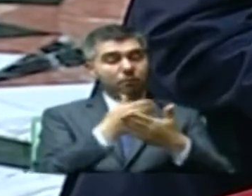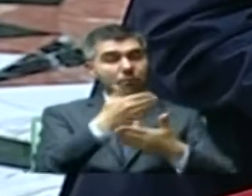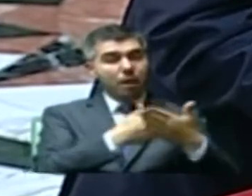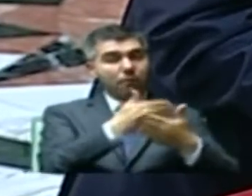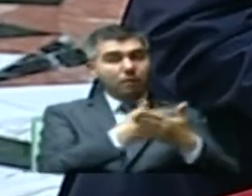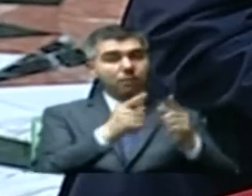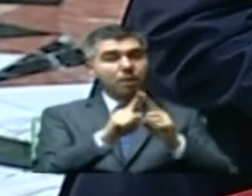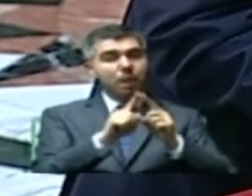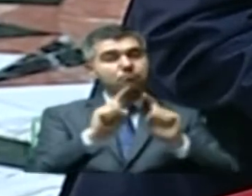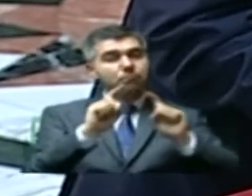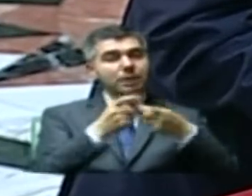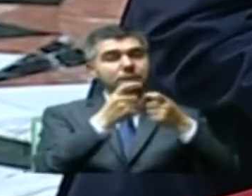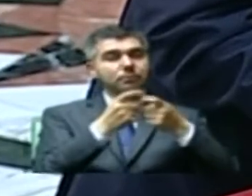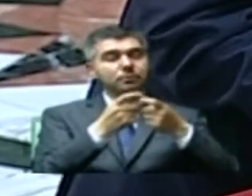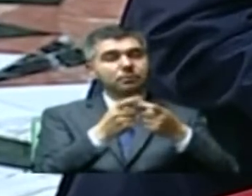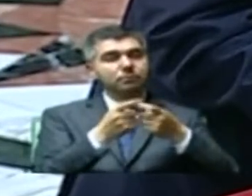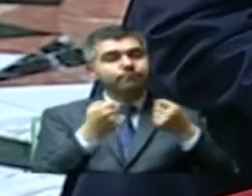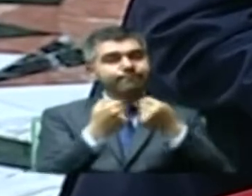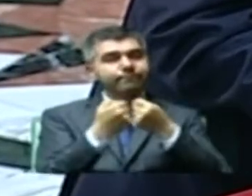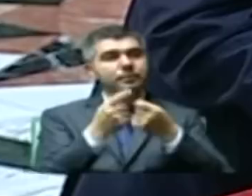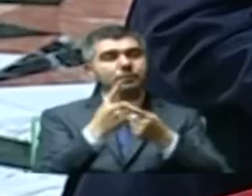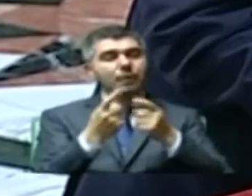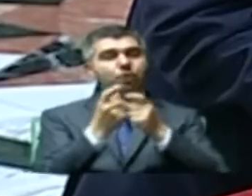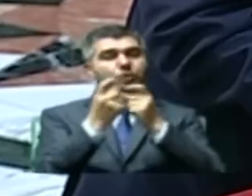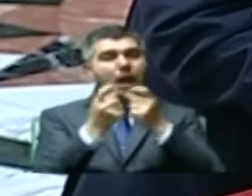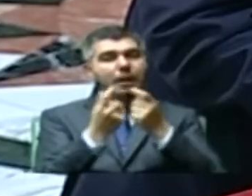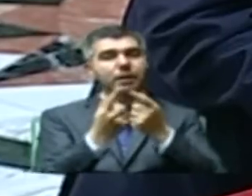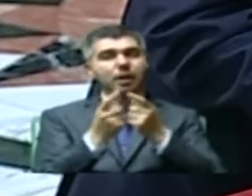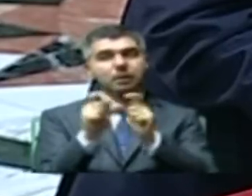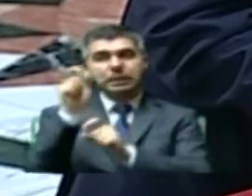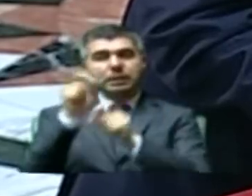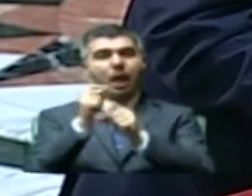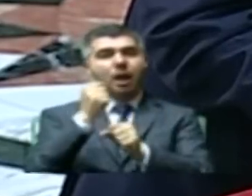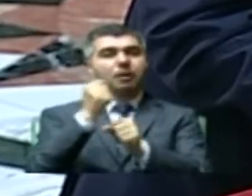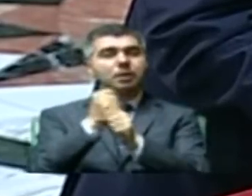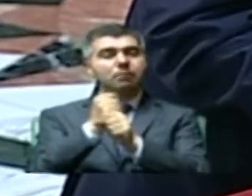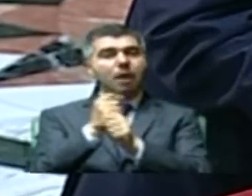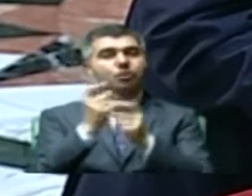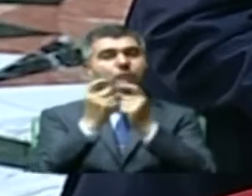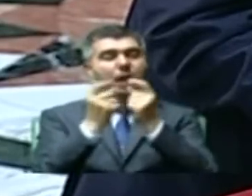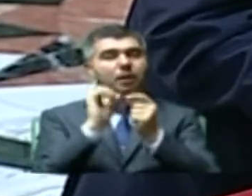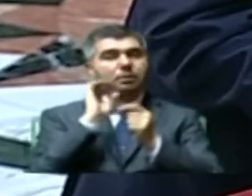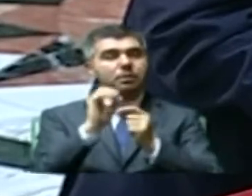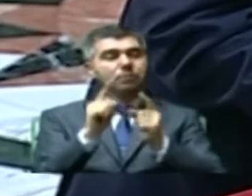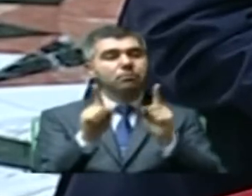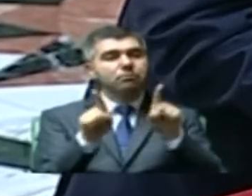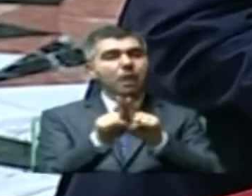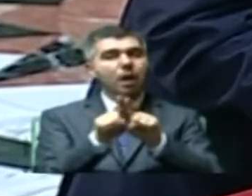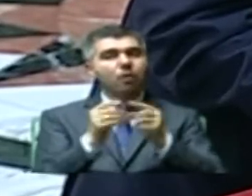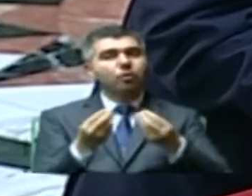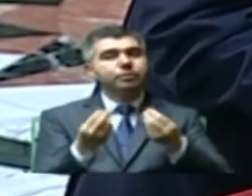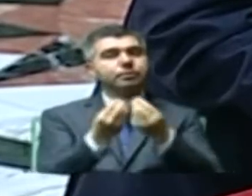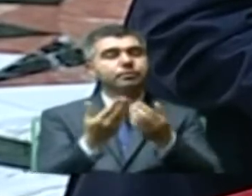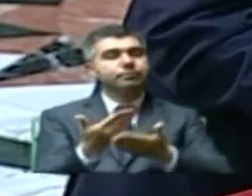بمناسبة نزاعات الشغل الفردية تتميز بالضمانات القانونية والقوة الثبوتية الكافية